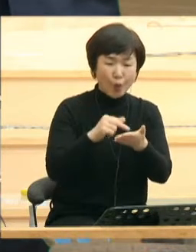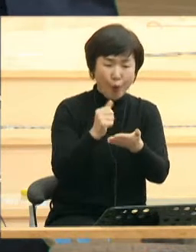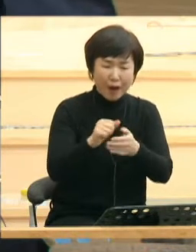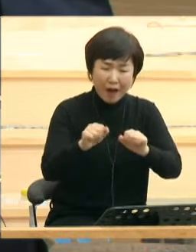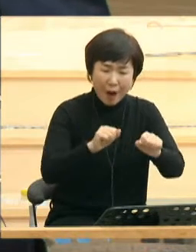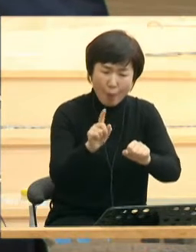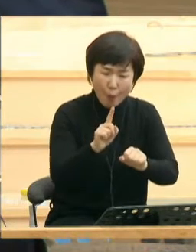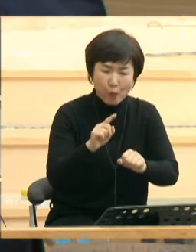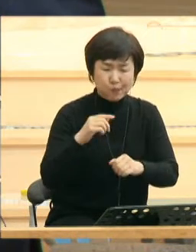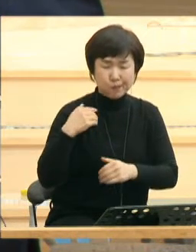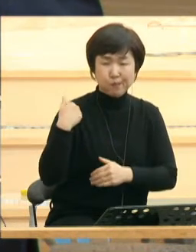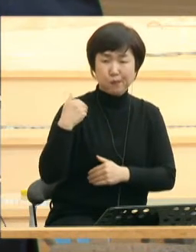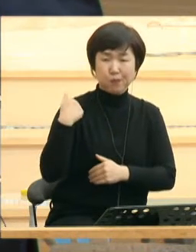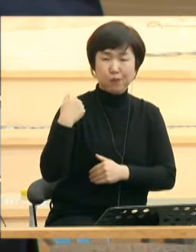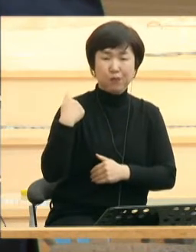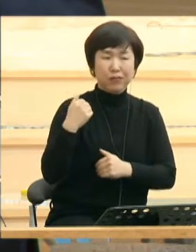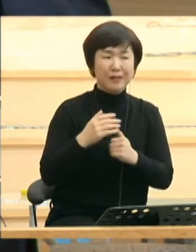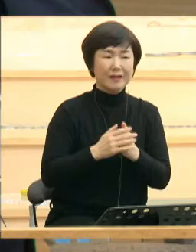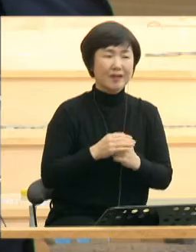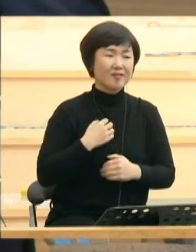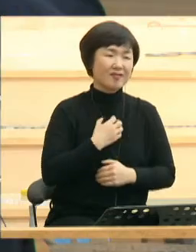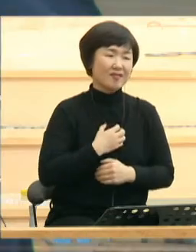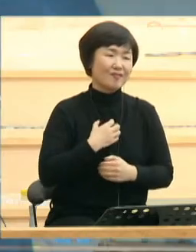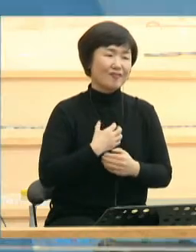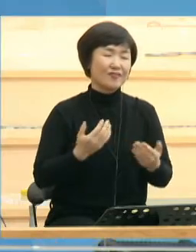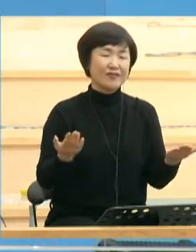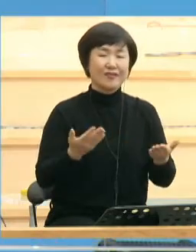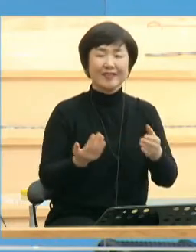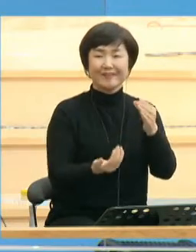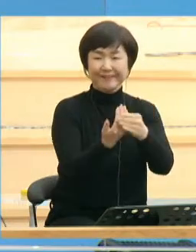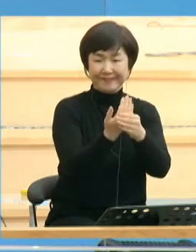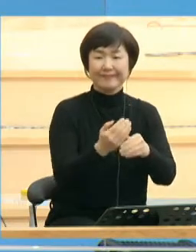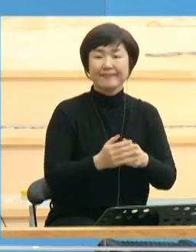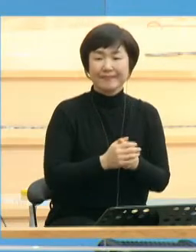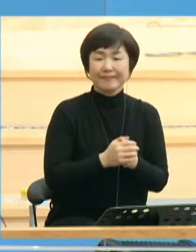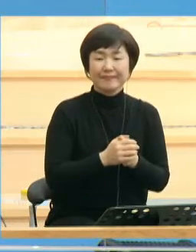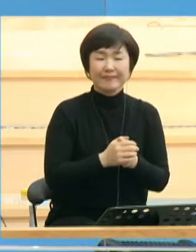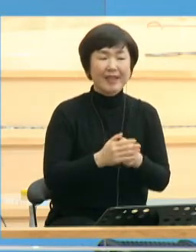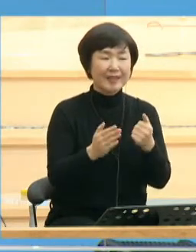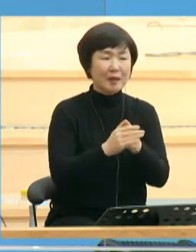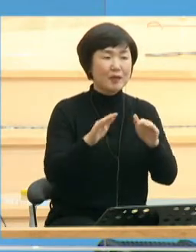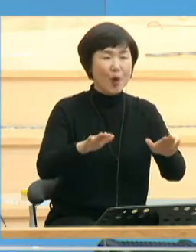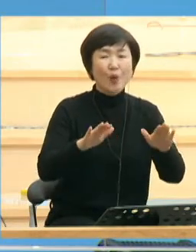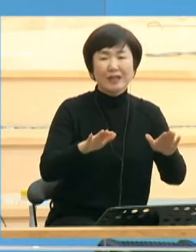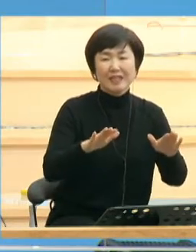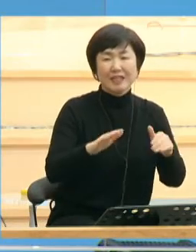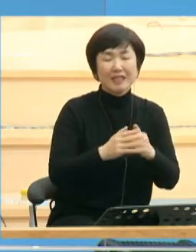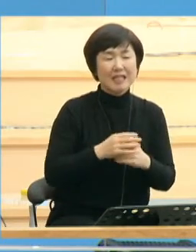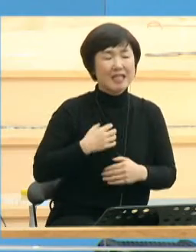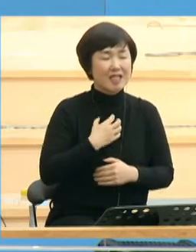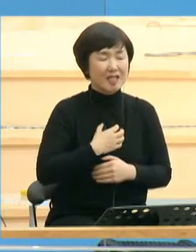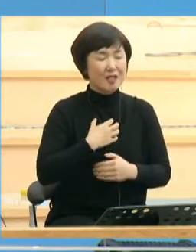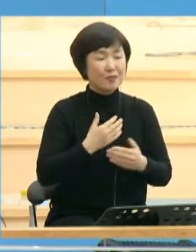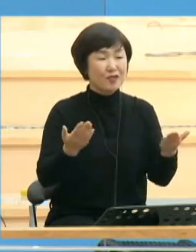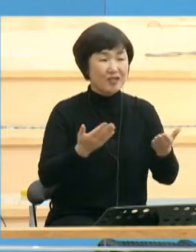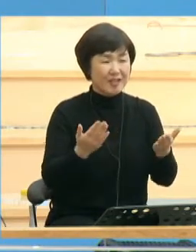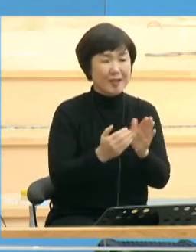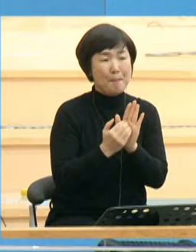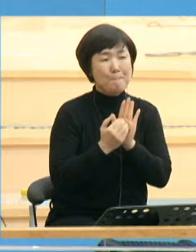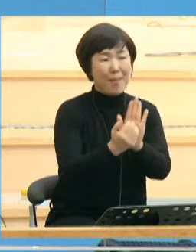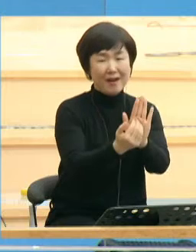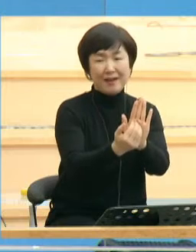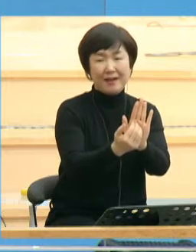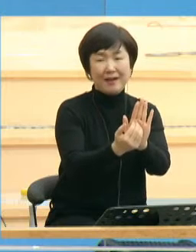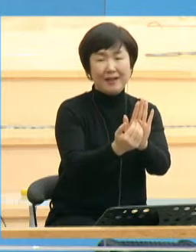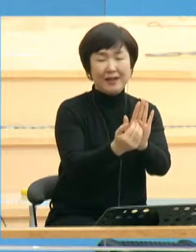뭐 비극이 시작되었습니다 그래서 오늘 저는 지극 을 막아라 라는 제목의